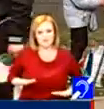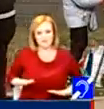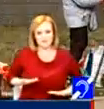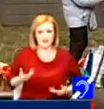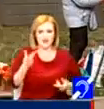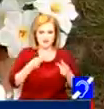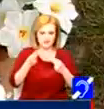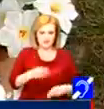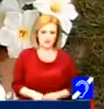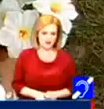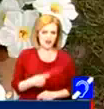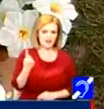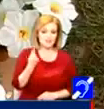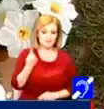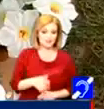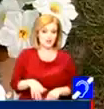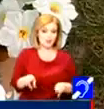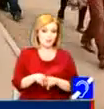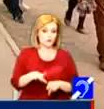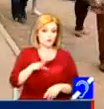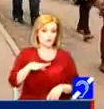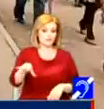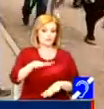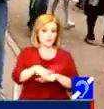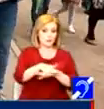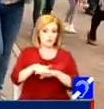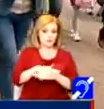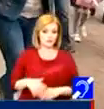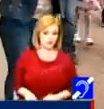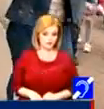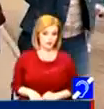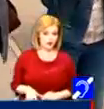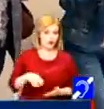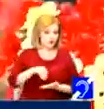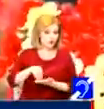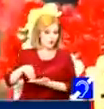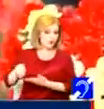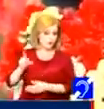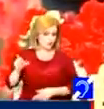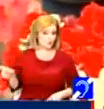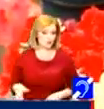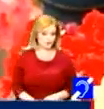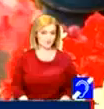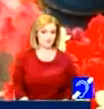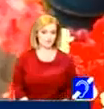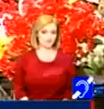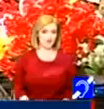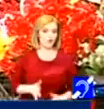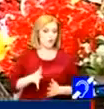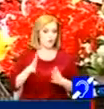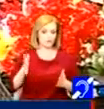și candele sau tămâie, toate puteau fi cumpărate de pe loc. În special s-au cumpărat ca pâinea caldă compozițiile florale